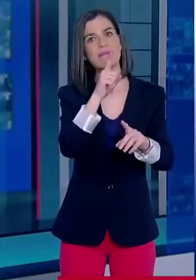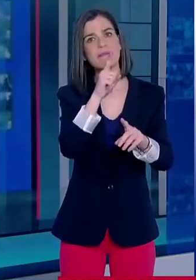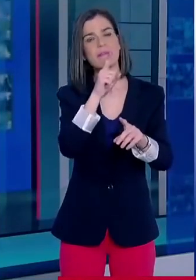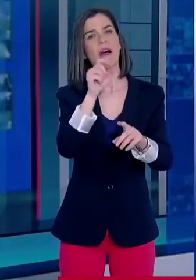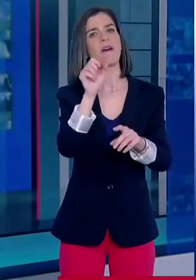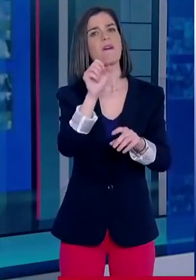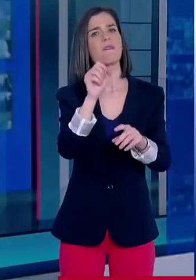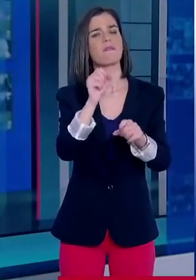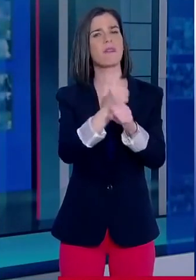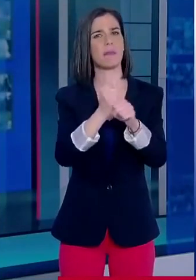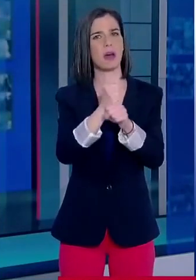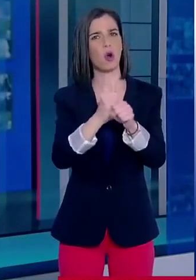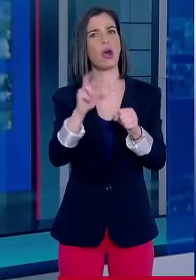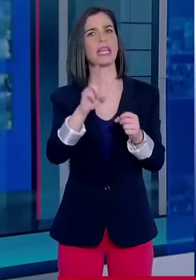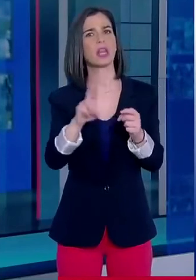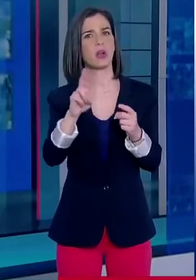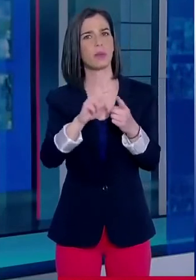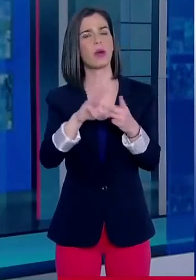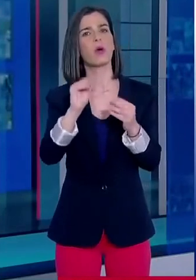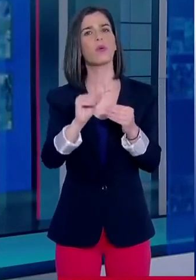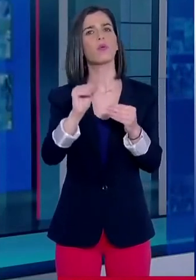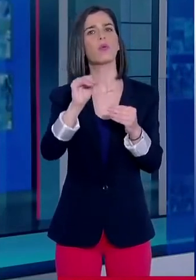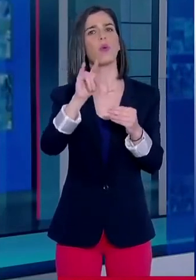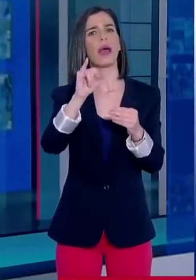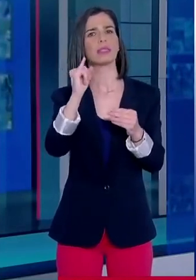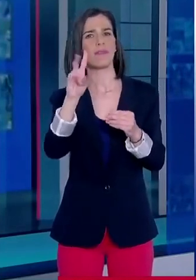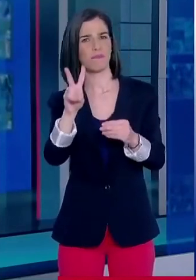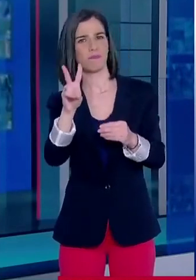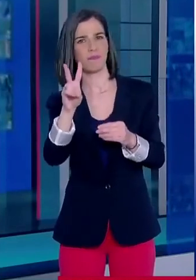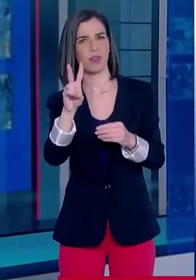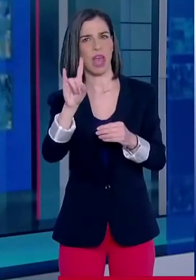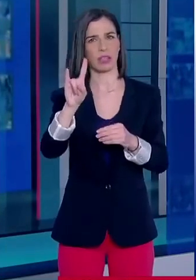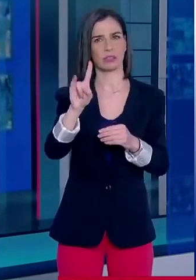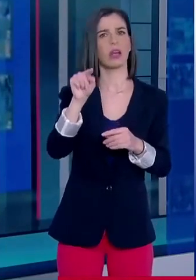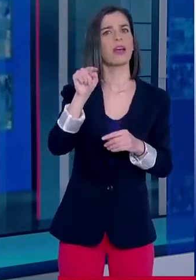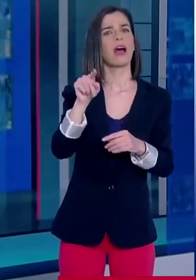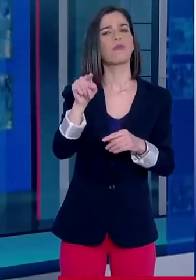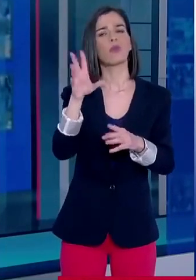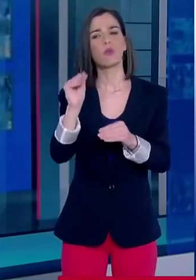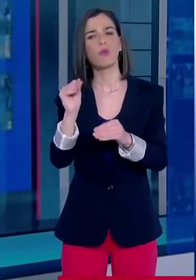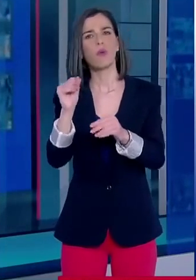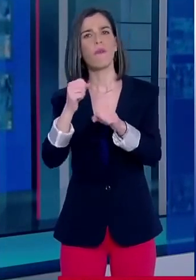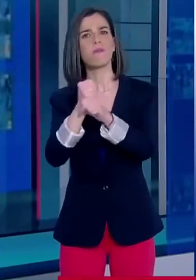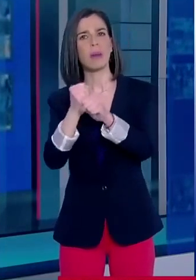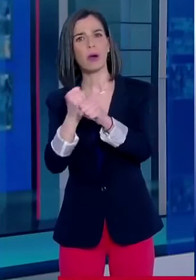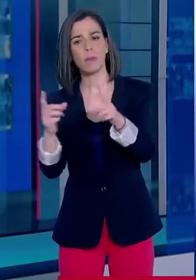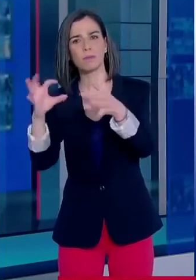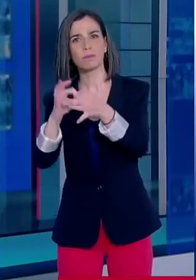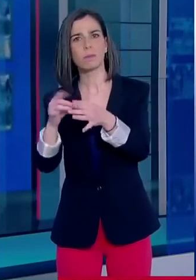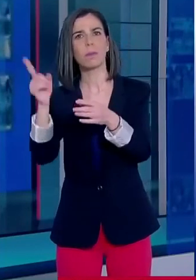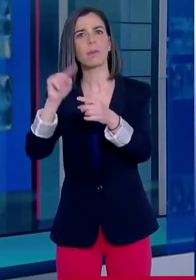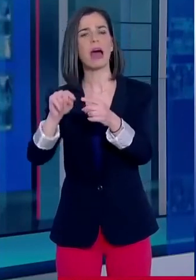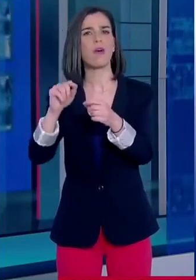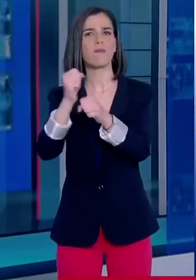Remdesivir's, χρησιμοποιεί ένα φάρμακο ειδικό για το HIV-AIDS, χρησιμοποιεί ένα φάρμακο σε συνδυασμό με